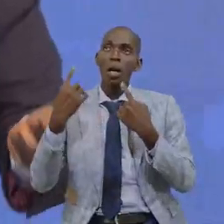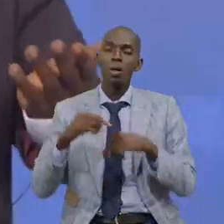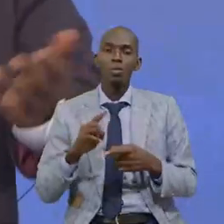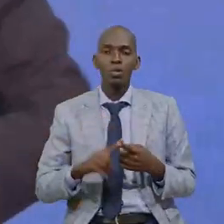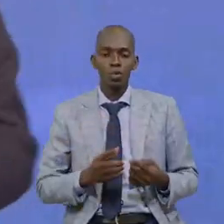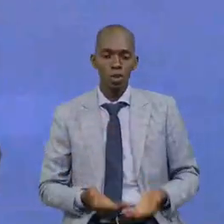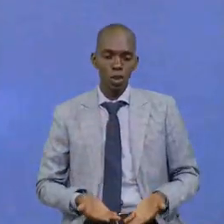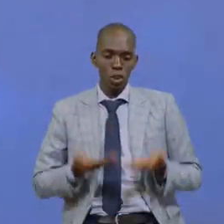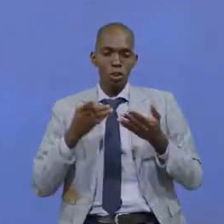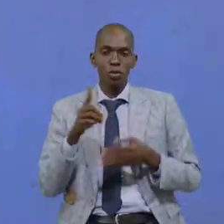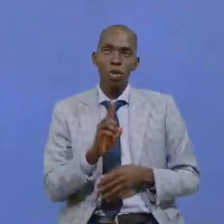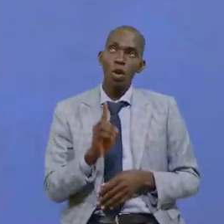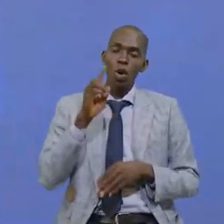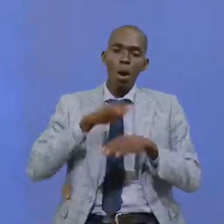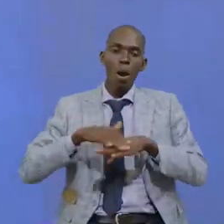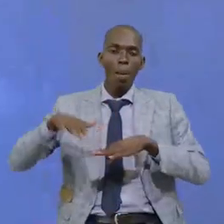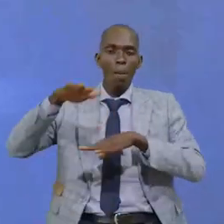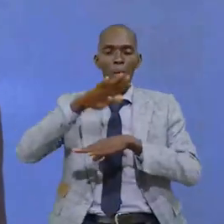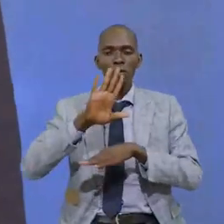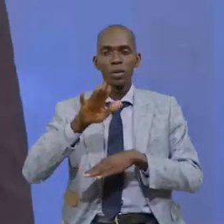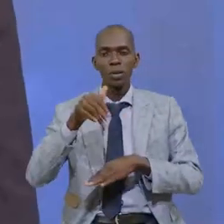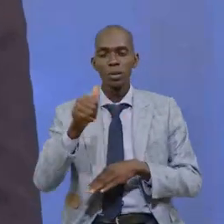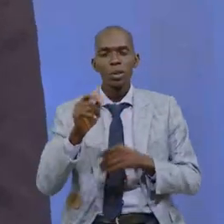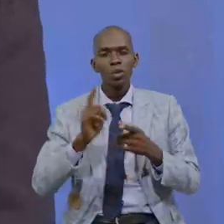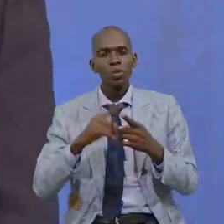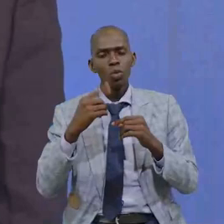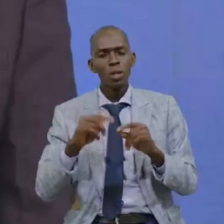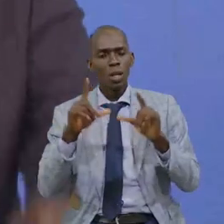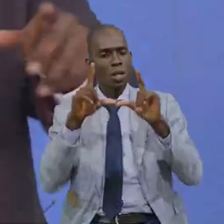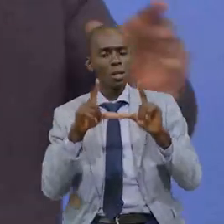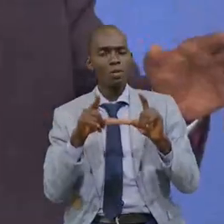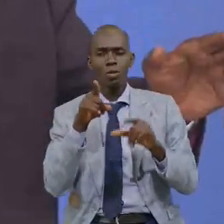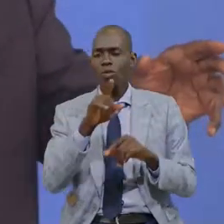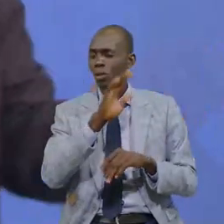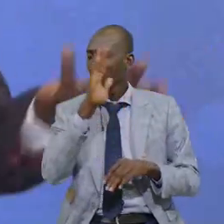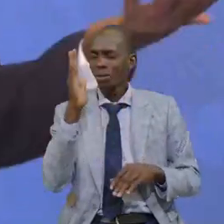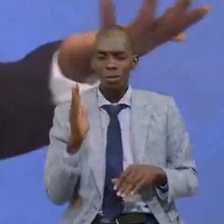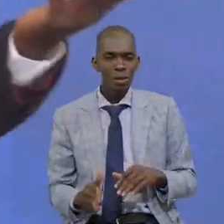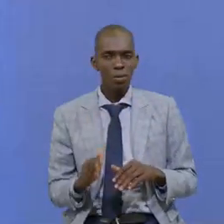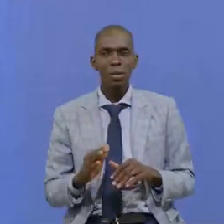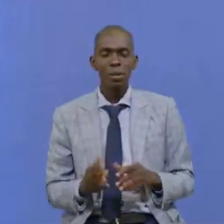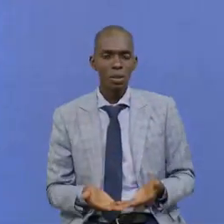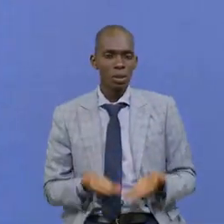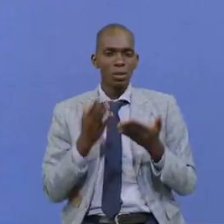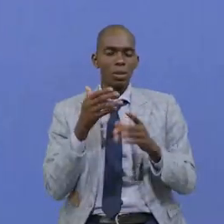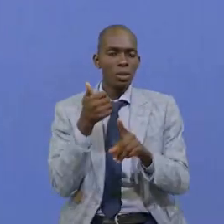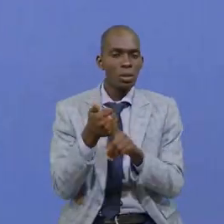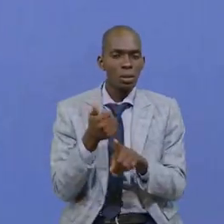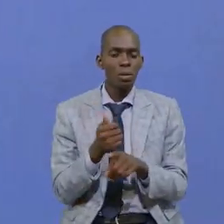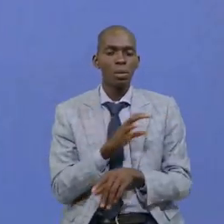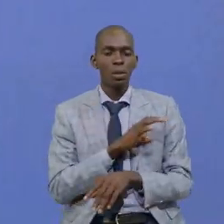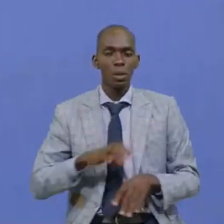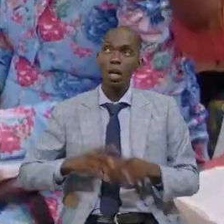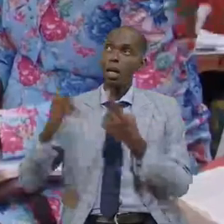t'élever au-dessus de toi-même, au niveau que tu ne peux pas